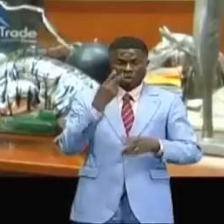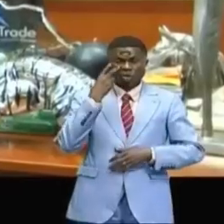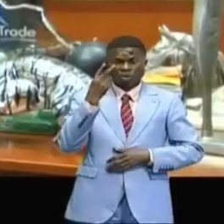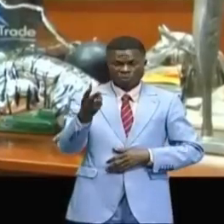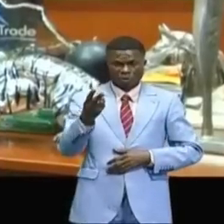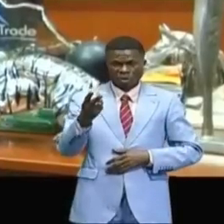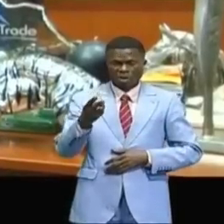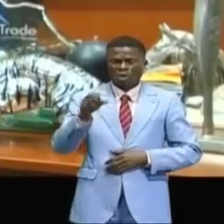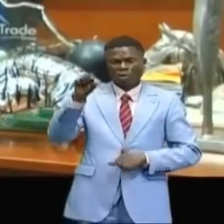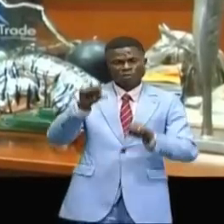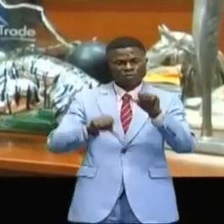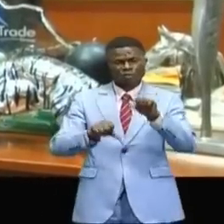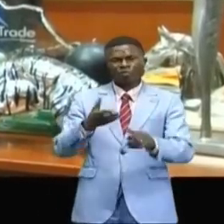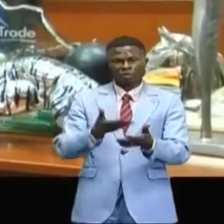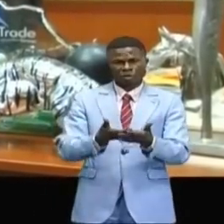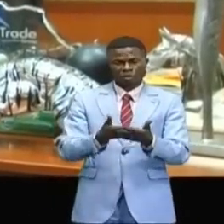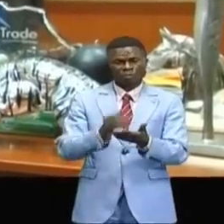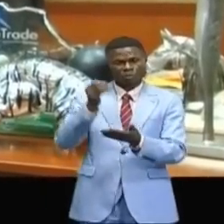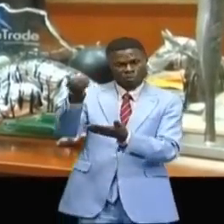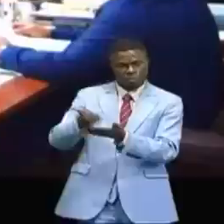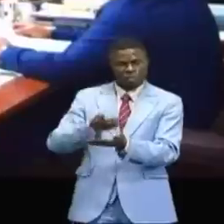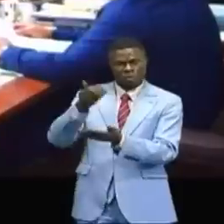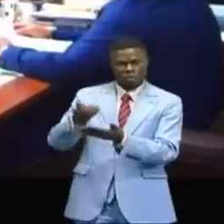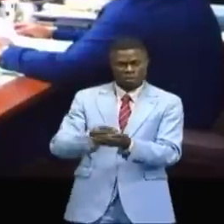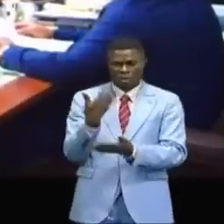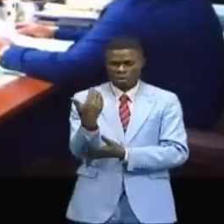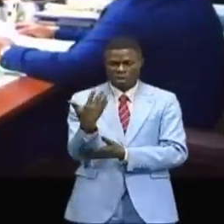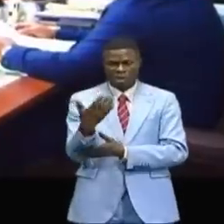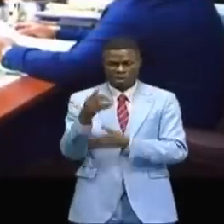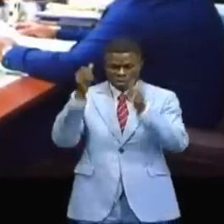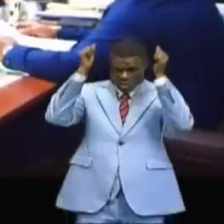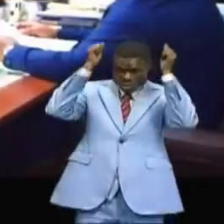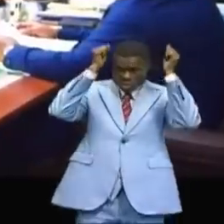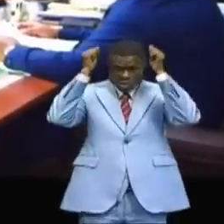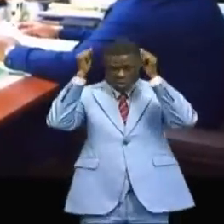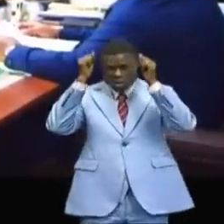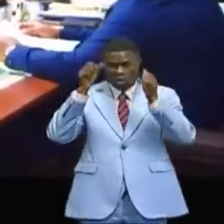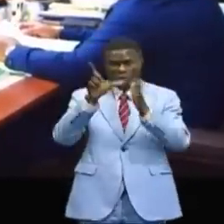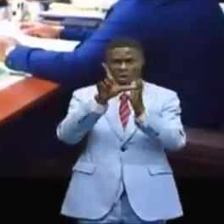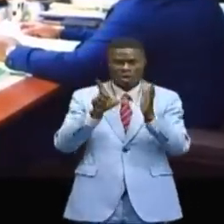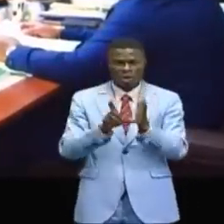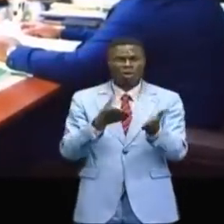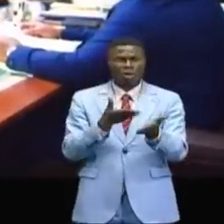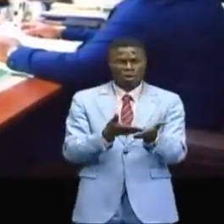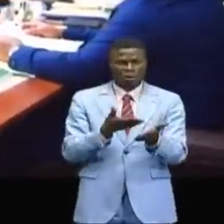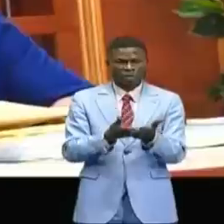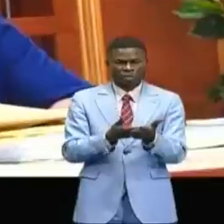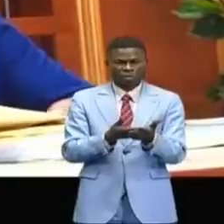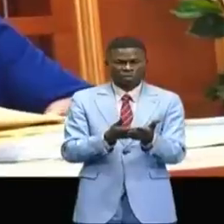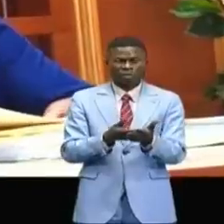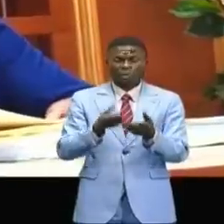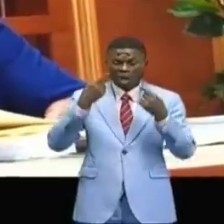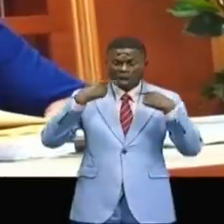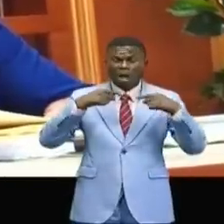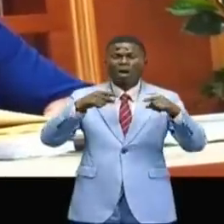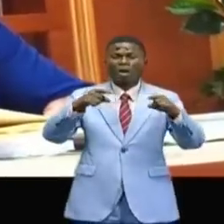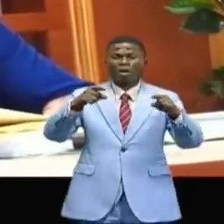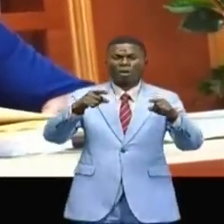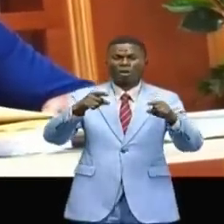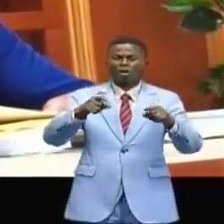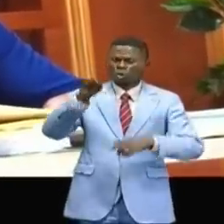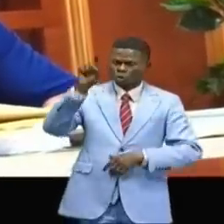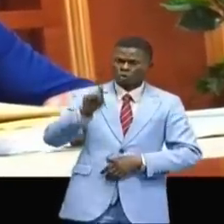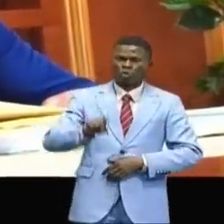manière négative. L'exploitation artisanale du bois étant réglementée par la loi, il a été rappelé